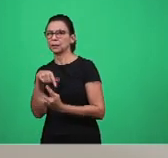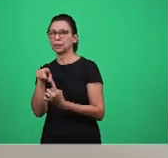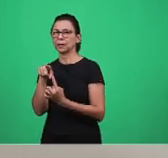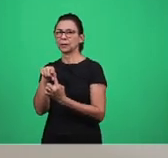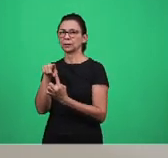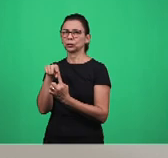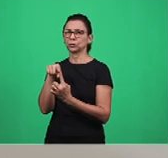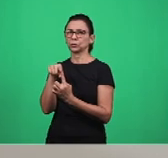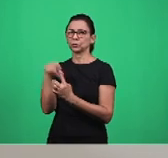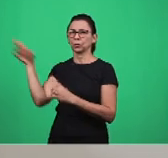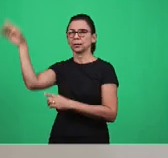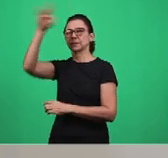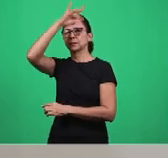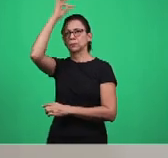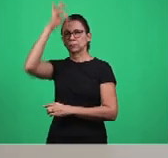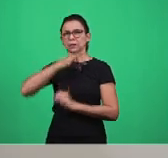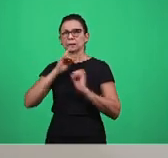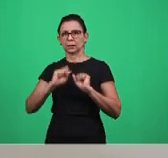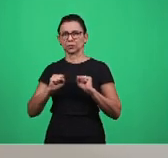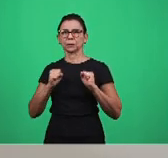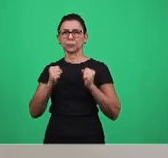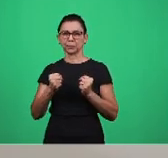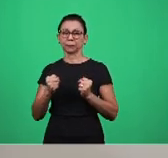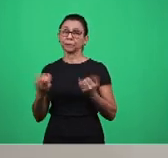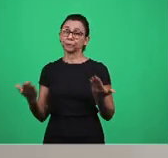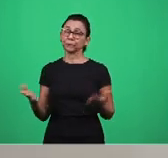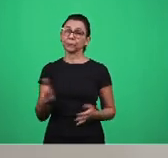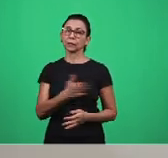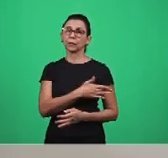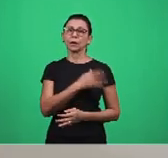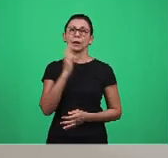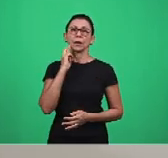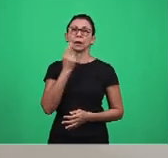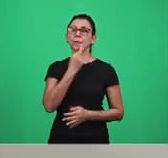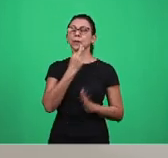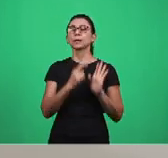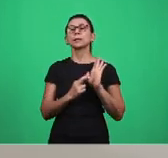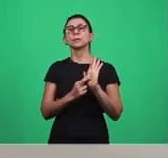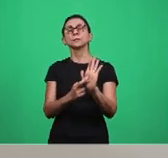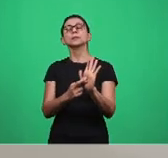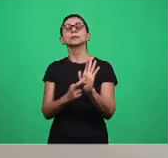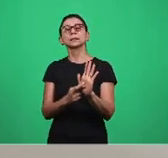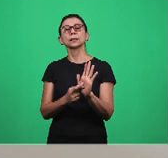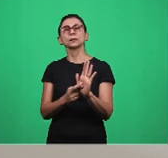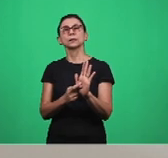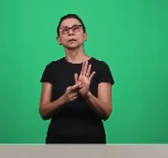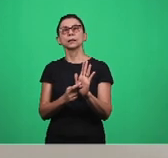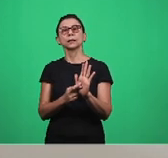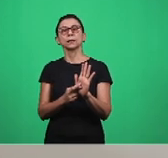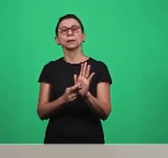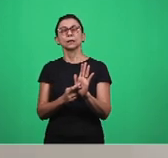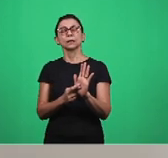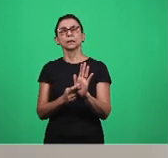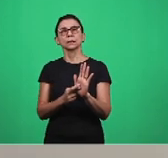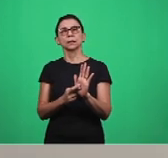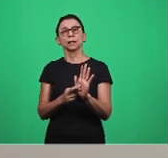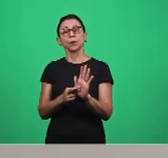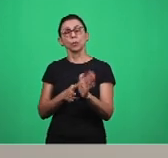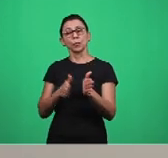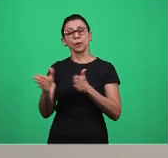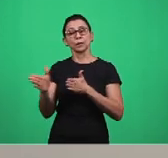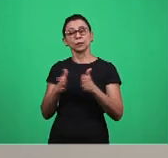C'est le moment. La question à porter sur ce sujet, il veut savoir, elle va partir, oui, mais elle a